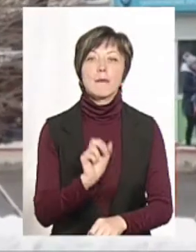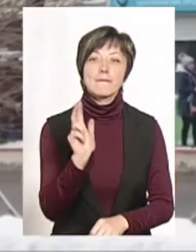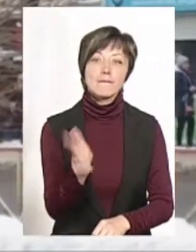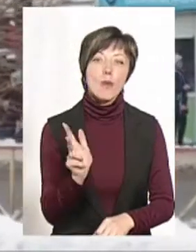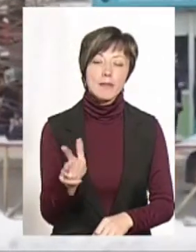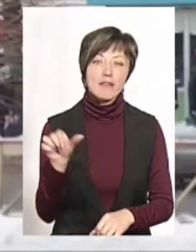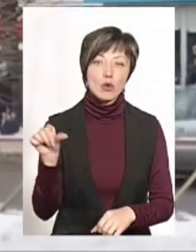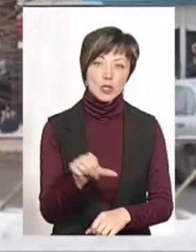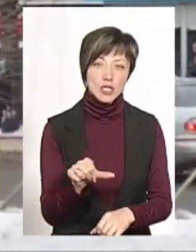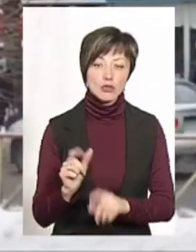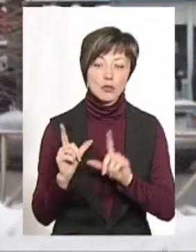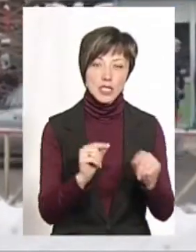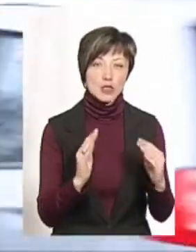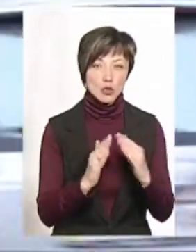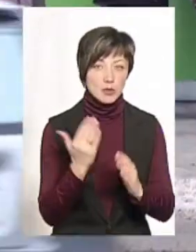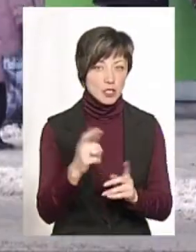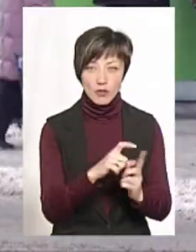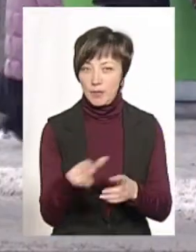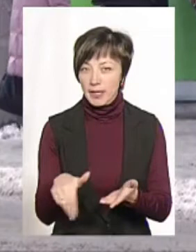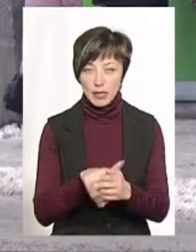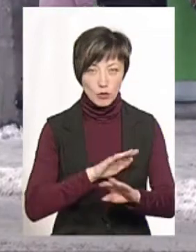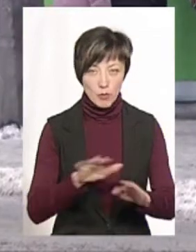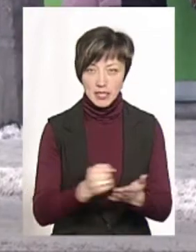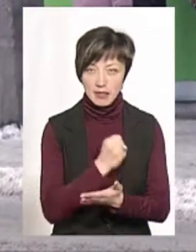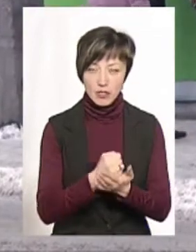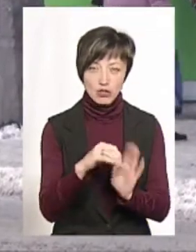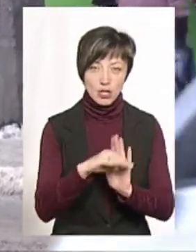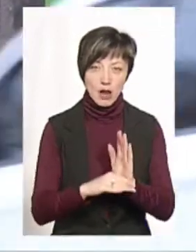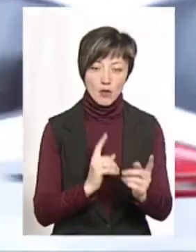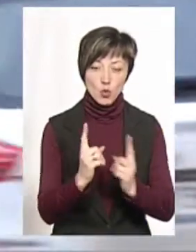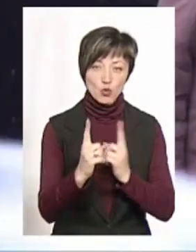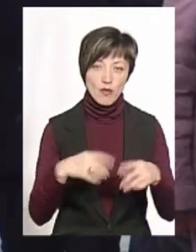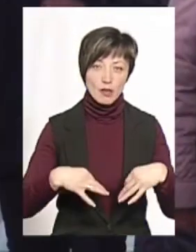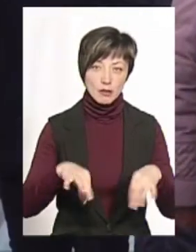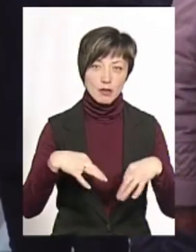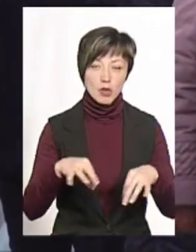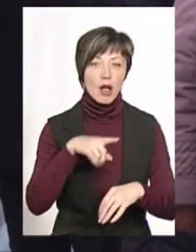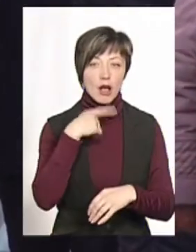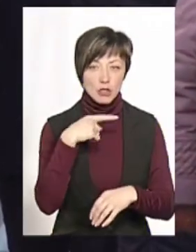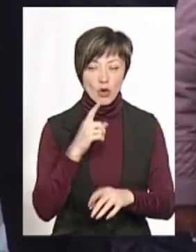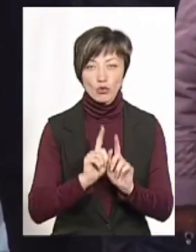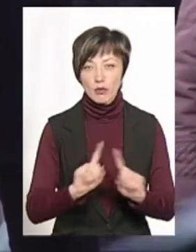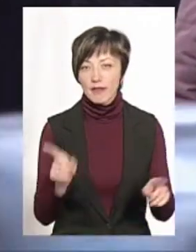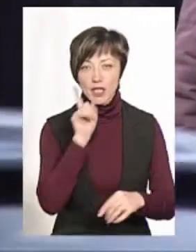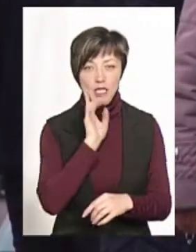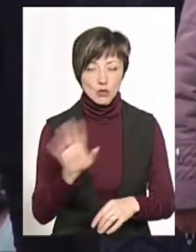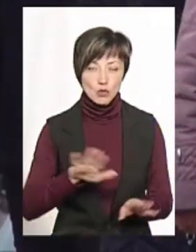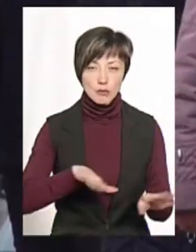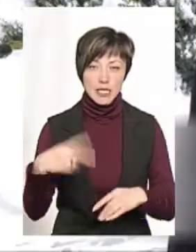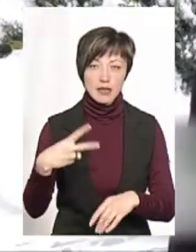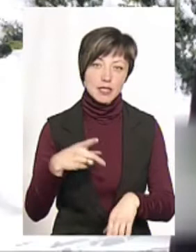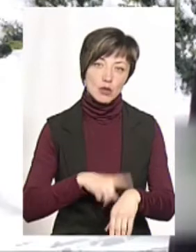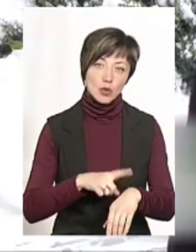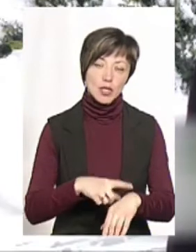щоб дістатися додому. За її словами, не допомагає затверджений графік курсування комунального транспорту. Каже, особливо незручно після 20-ї